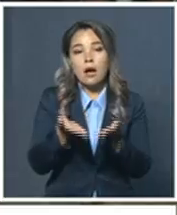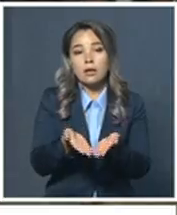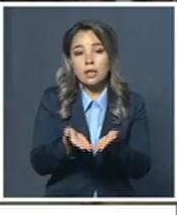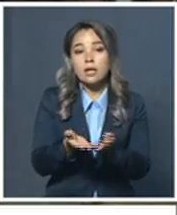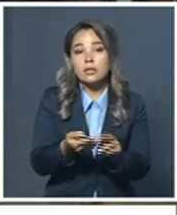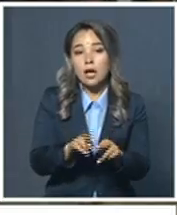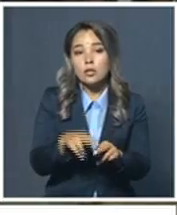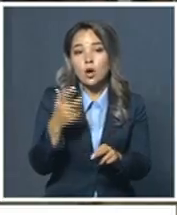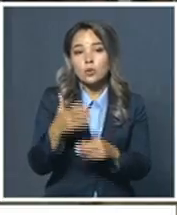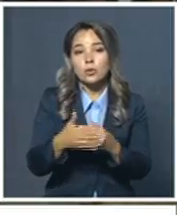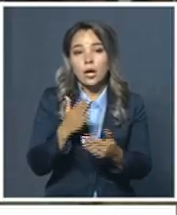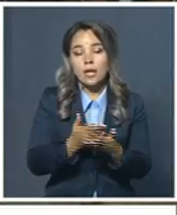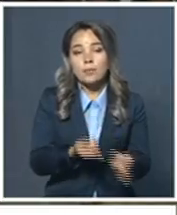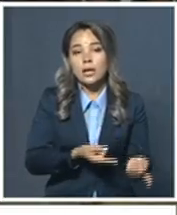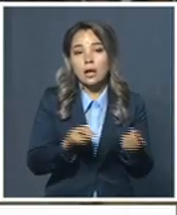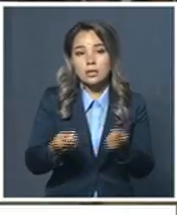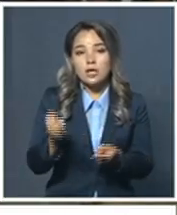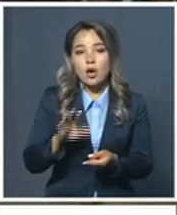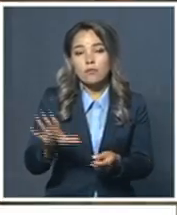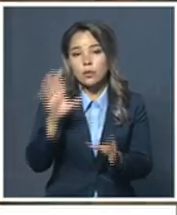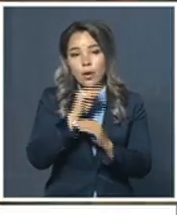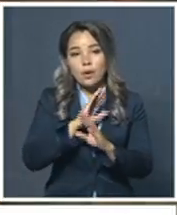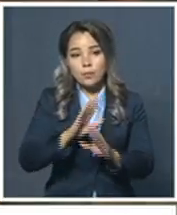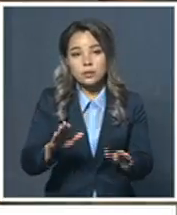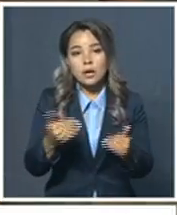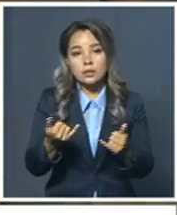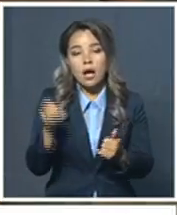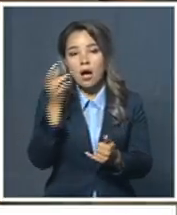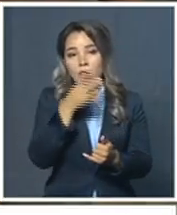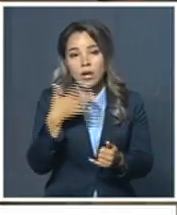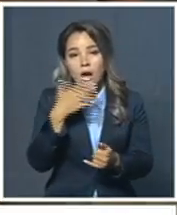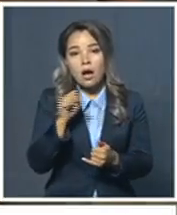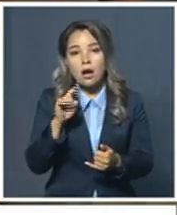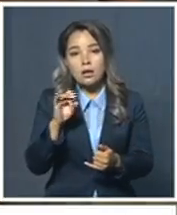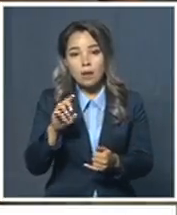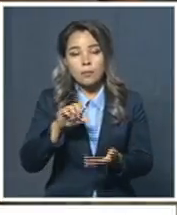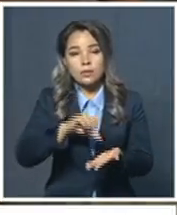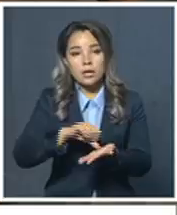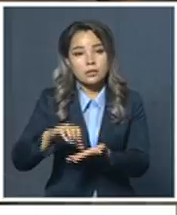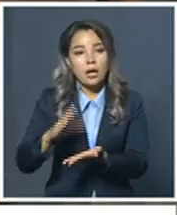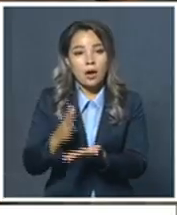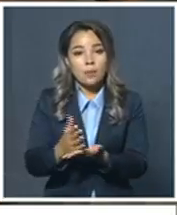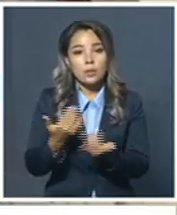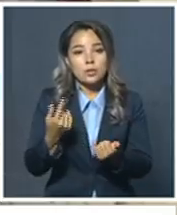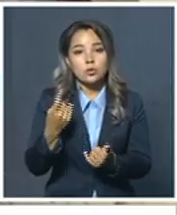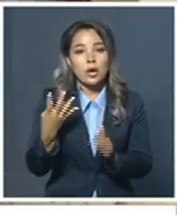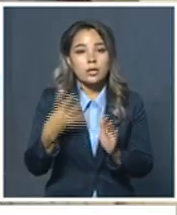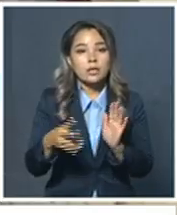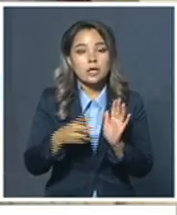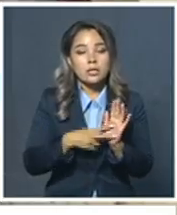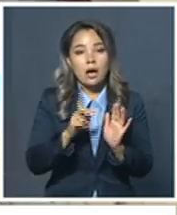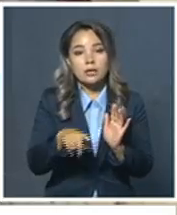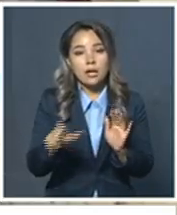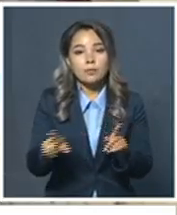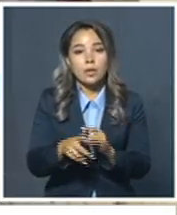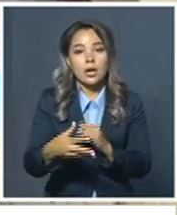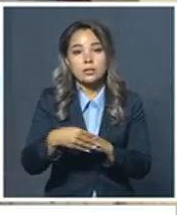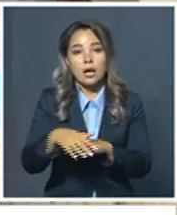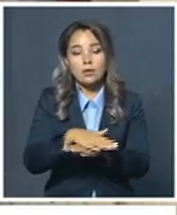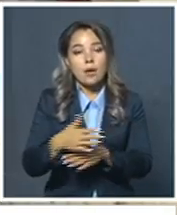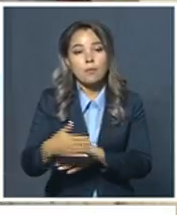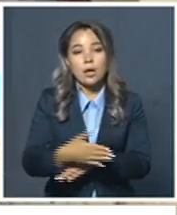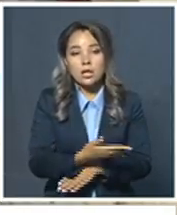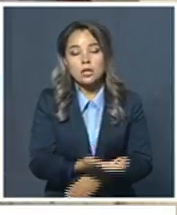300-ге жуық мигрант Еуропаға жетпек болған. Олардың көбі Африка мен Араб елдерінен. Дегенмен 147 адамды жергілікті